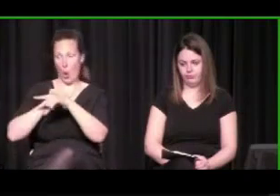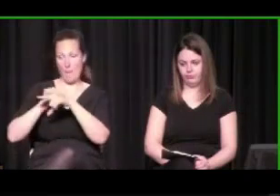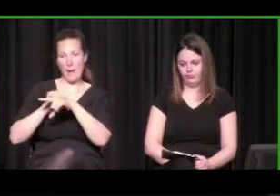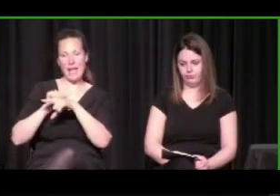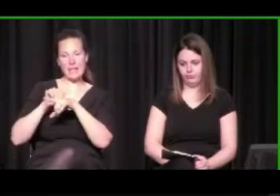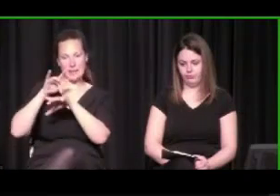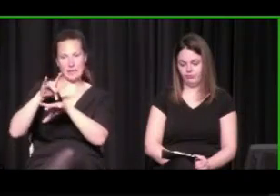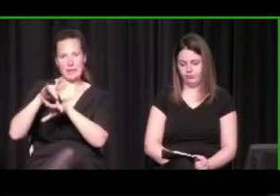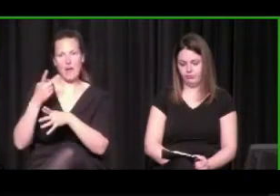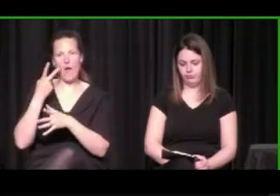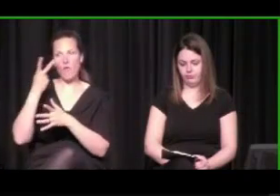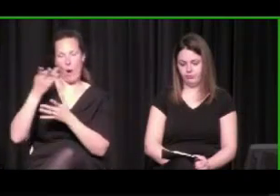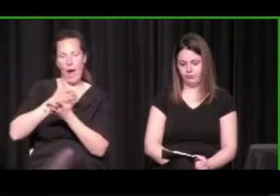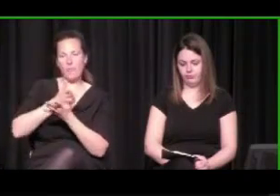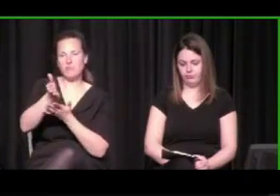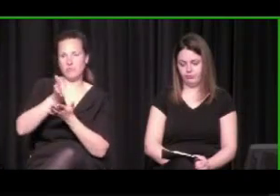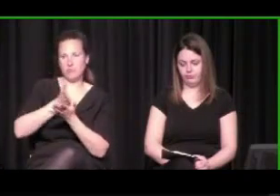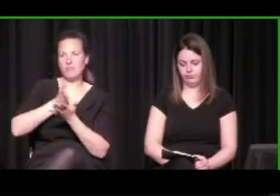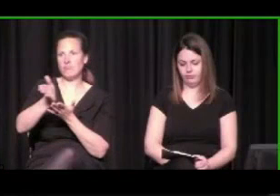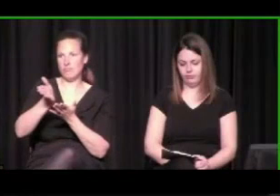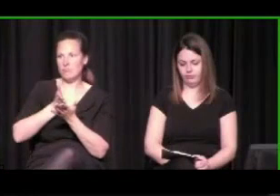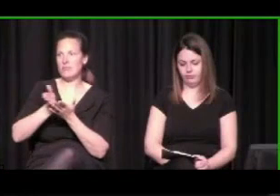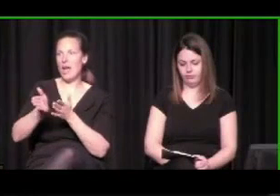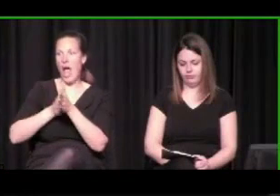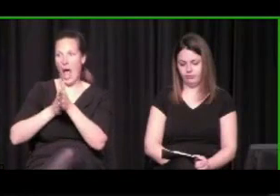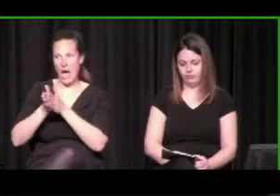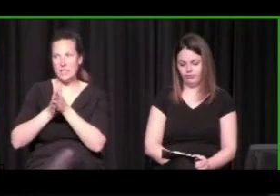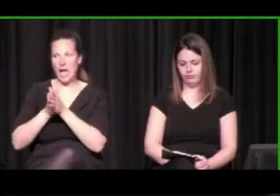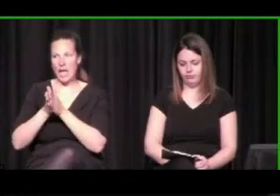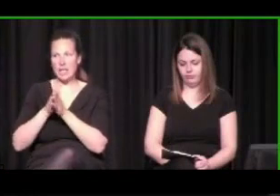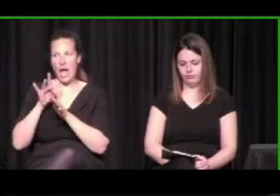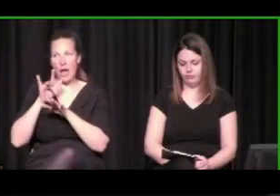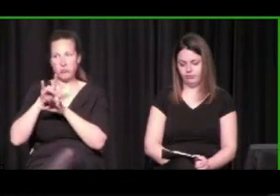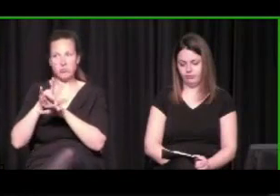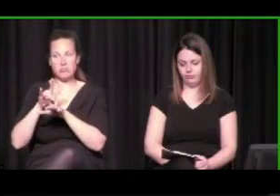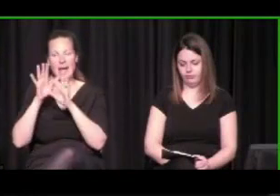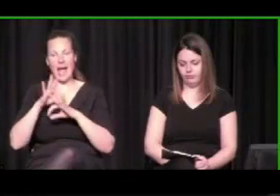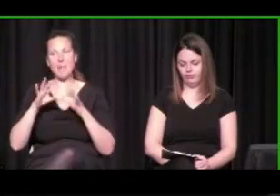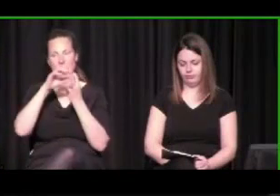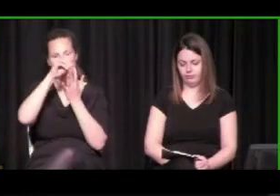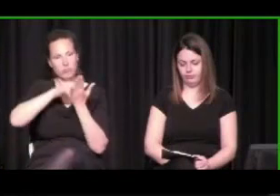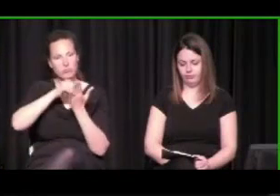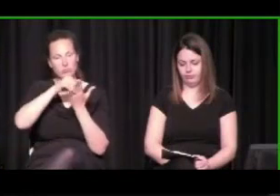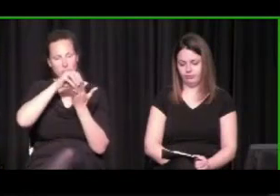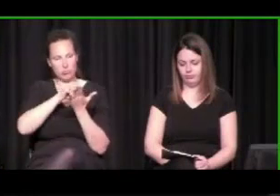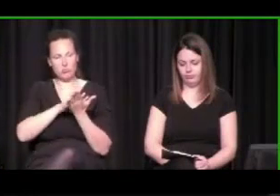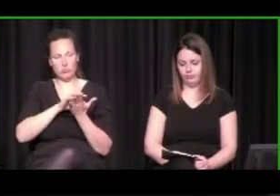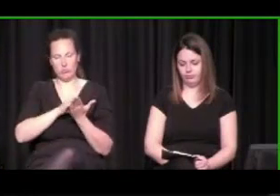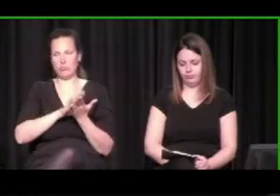pratique, ça amène des pistes intéressantes, des pistes pertinentes. Mais bien sûr, il va falloir documenter puis objectiver les choses